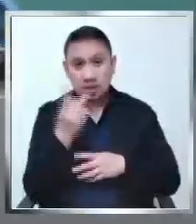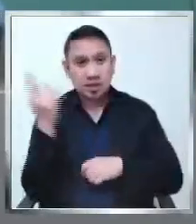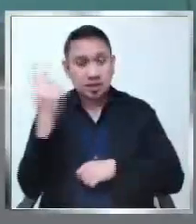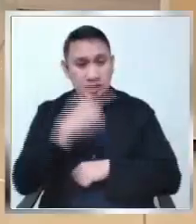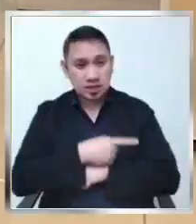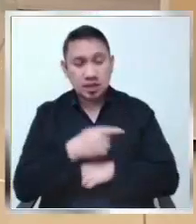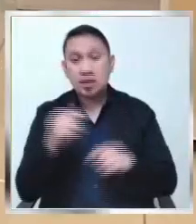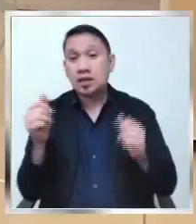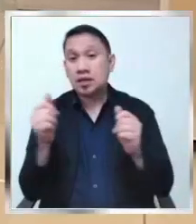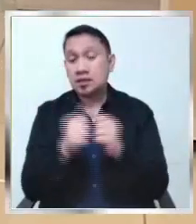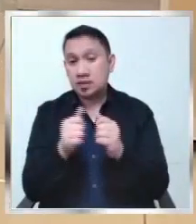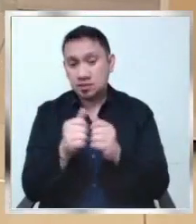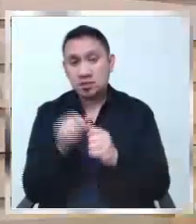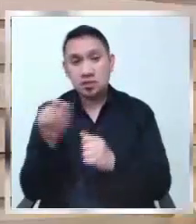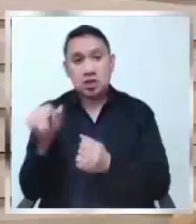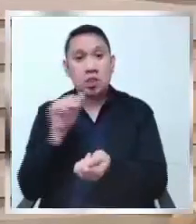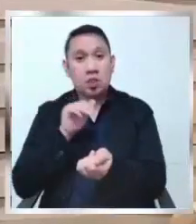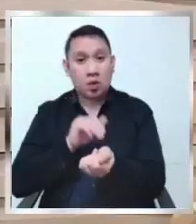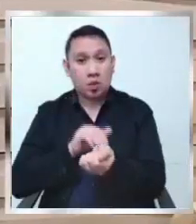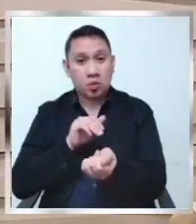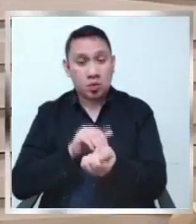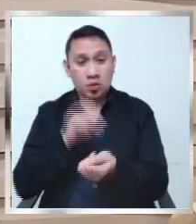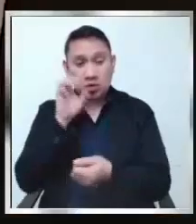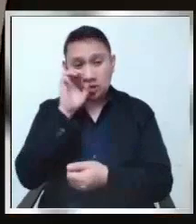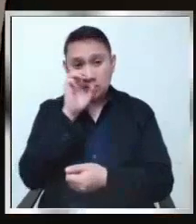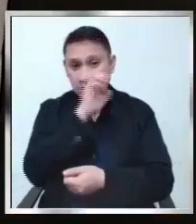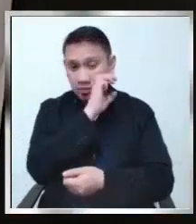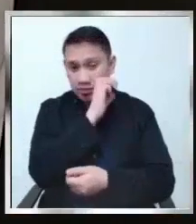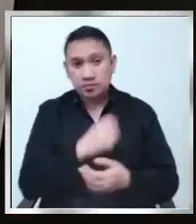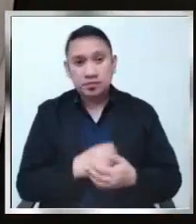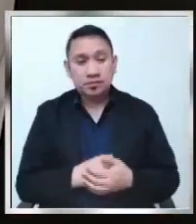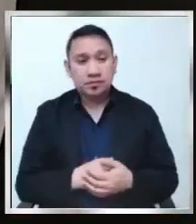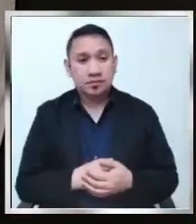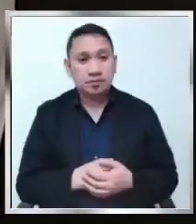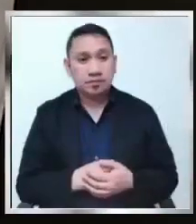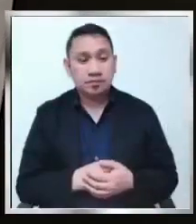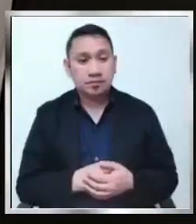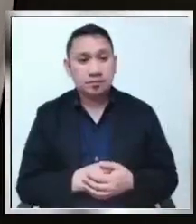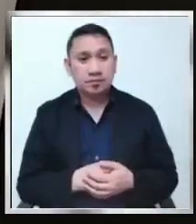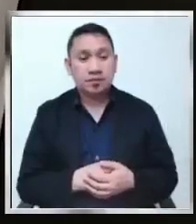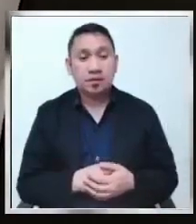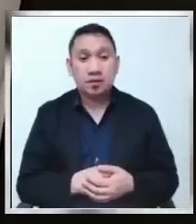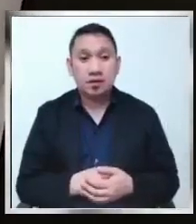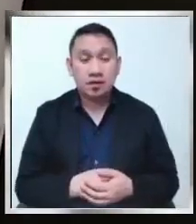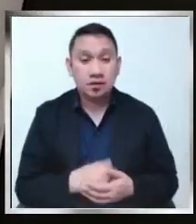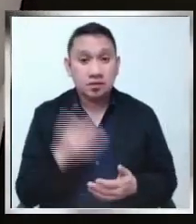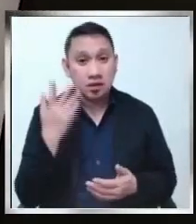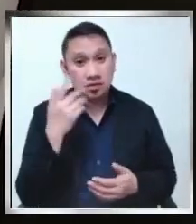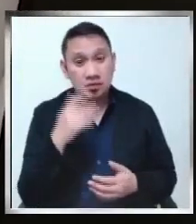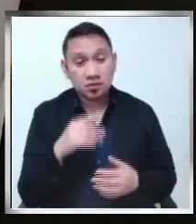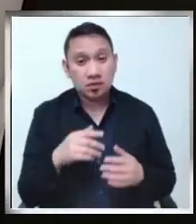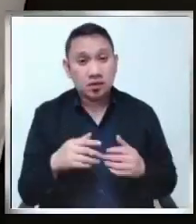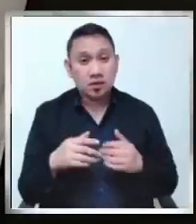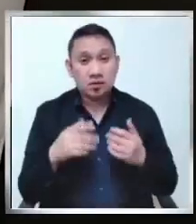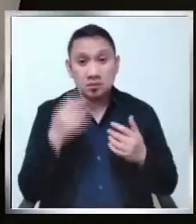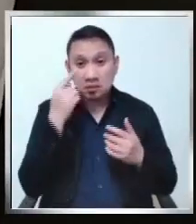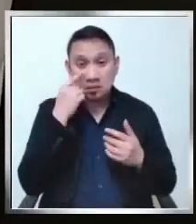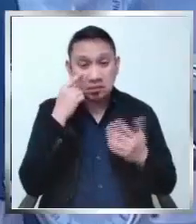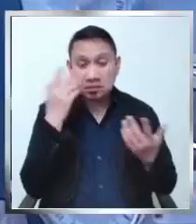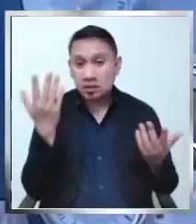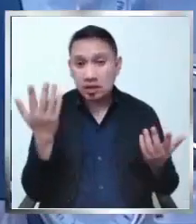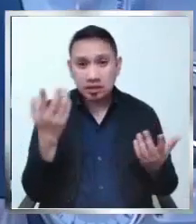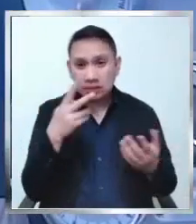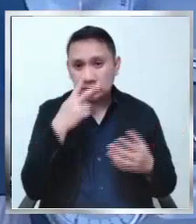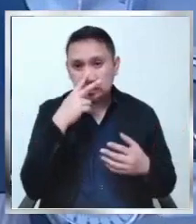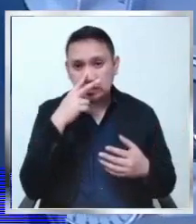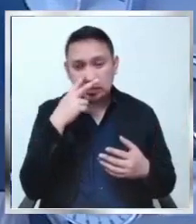isang ophthalmologist sa Asian ie institute doun sa kanang mata yung wala ng nakikita yun yung parang ang